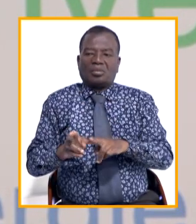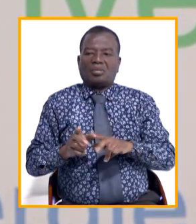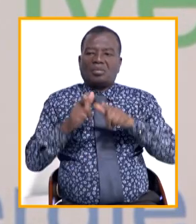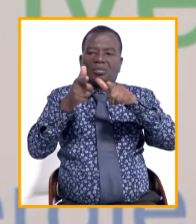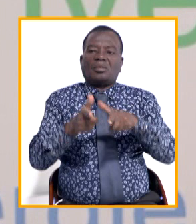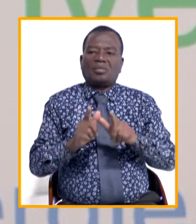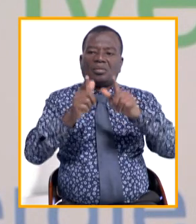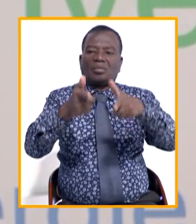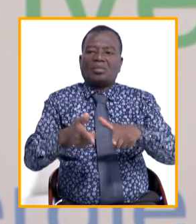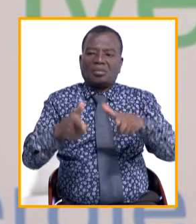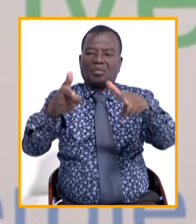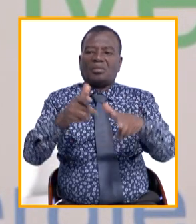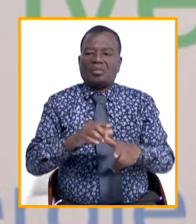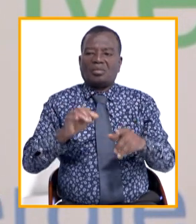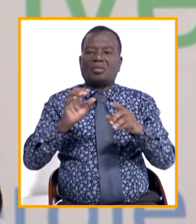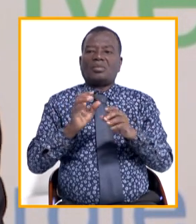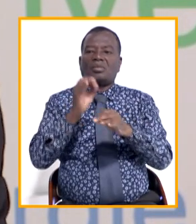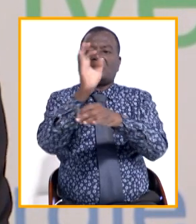ébriée, les forêts